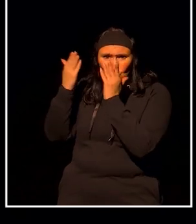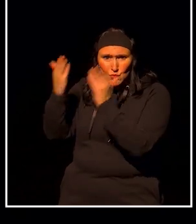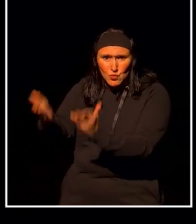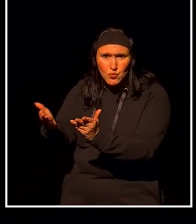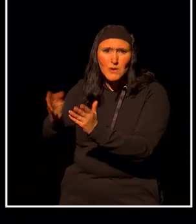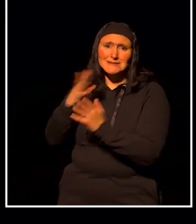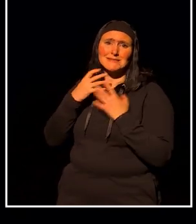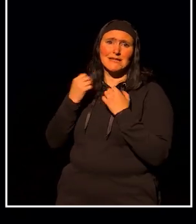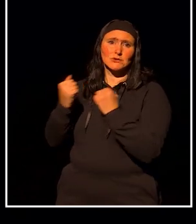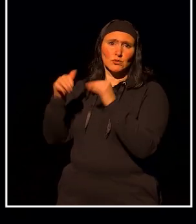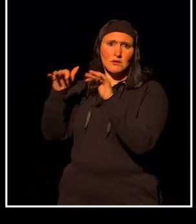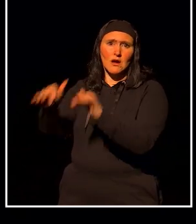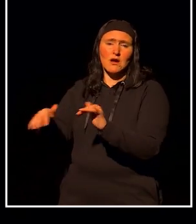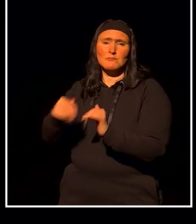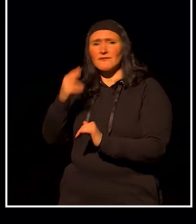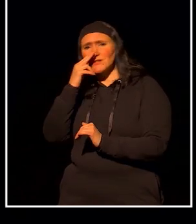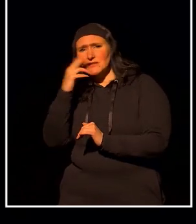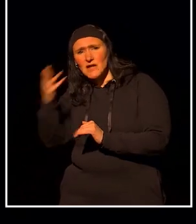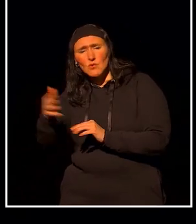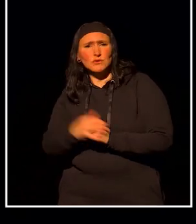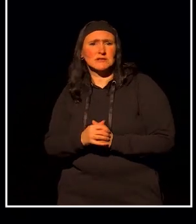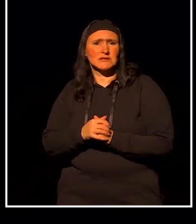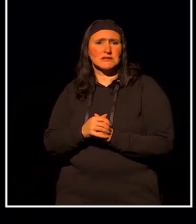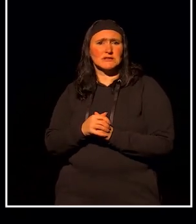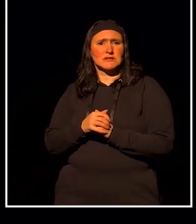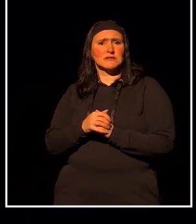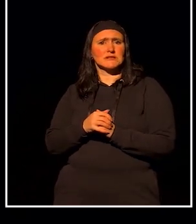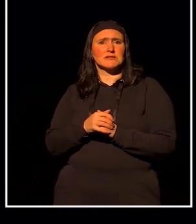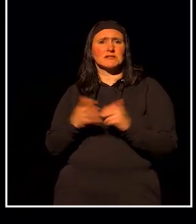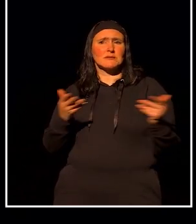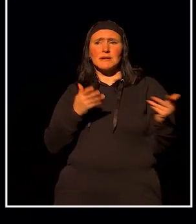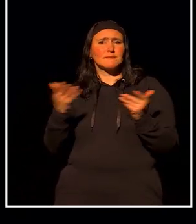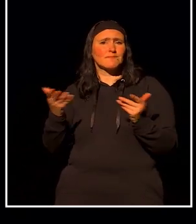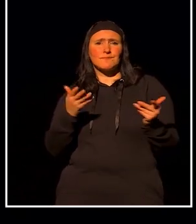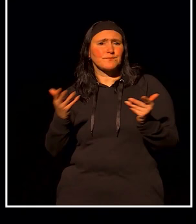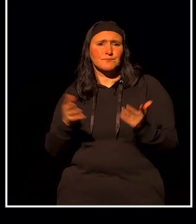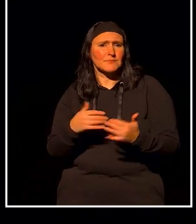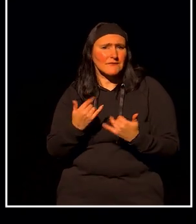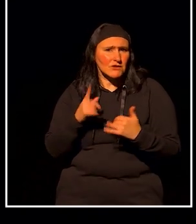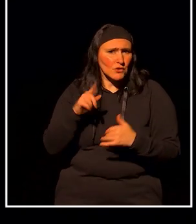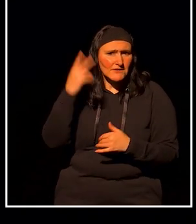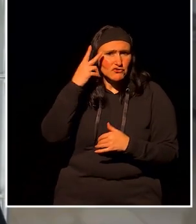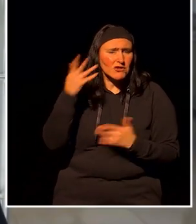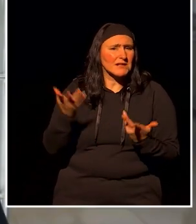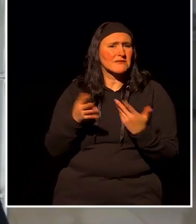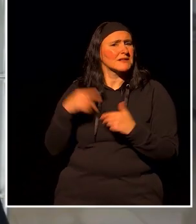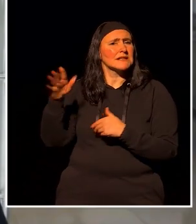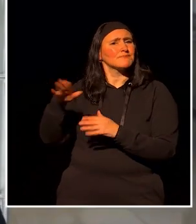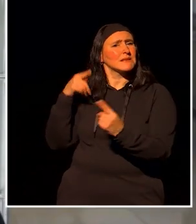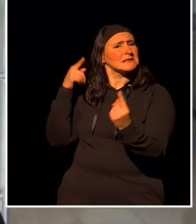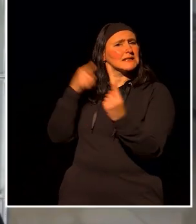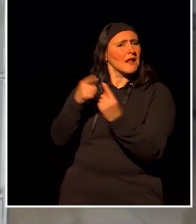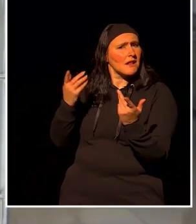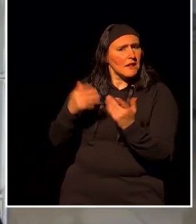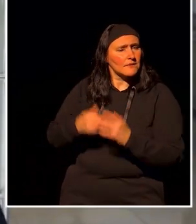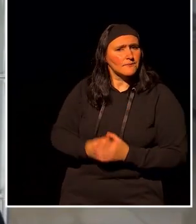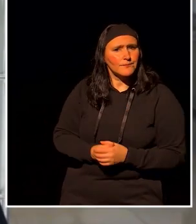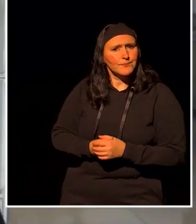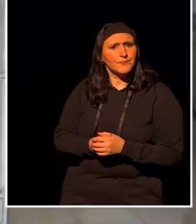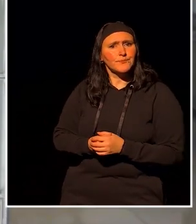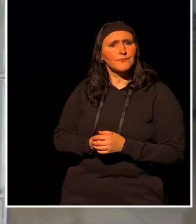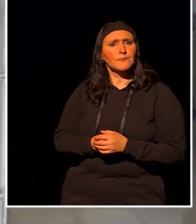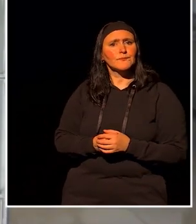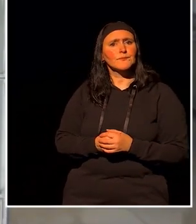kommt da irgendein neuer Messianismus auf oder wie soll man das verstehen? Was haben die da eigentlich im Sinn? Das ist